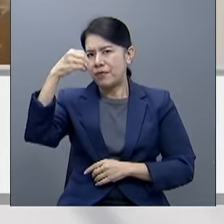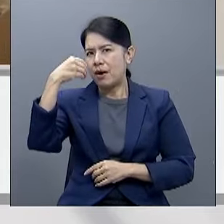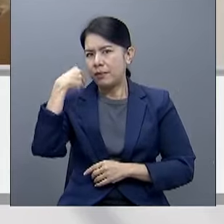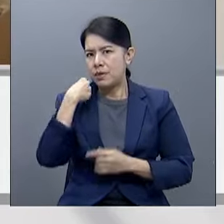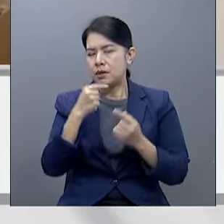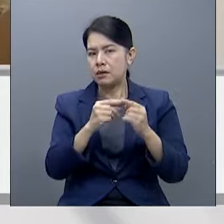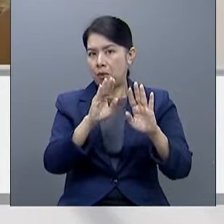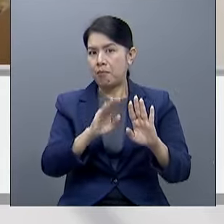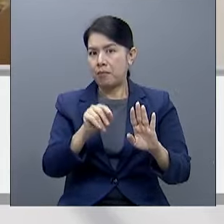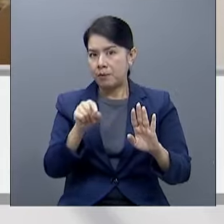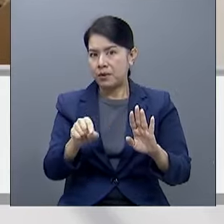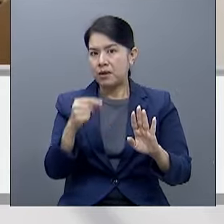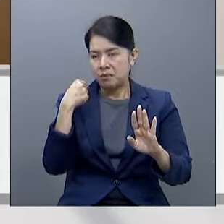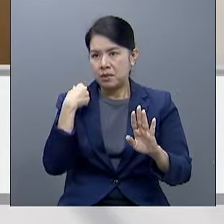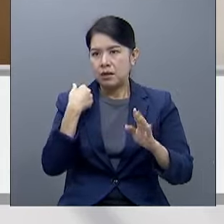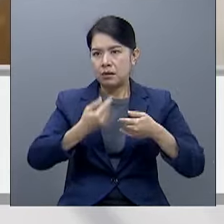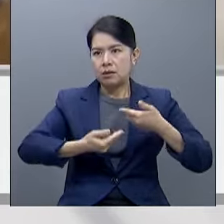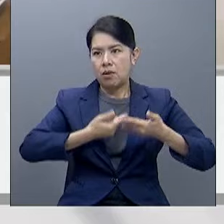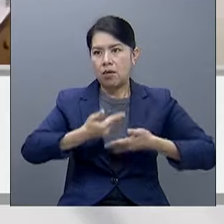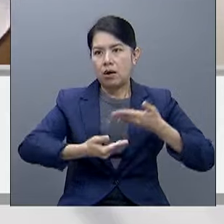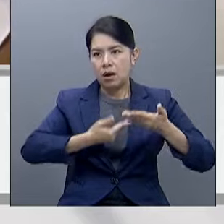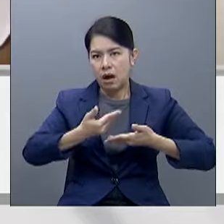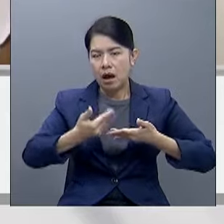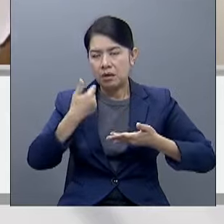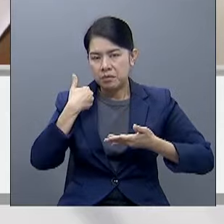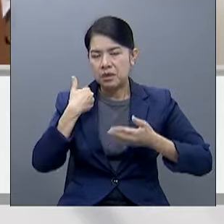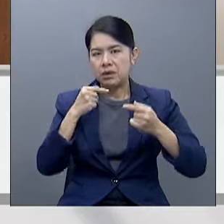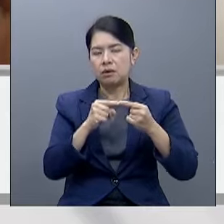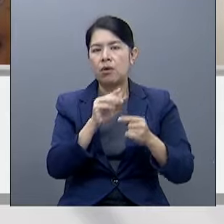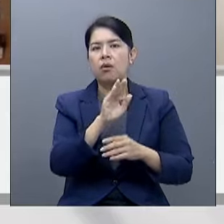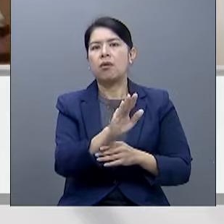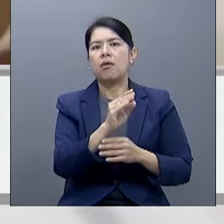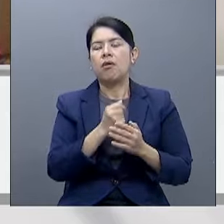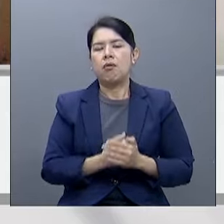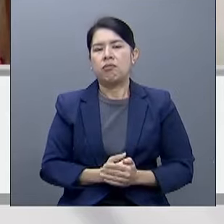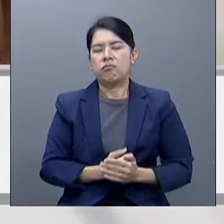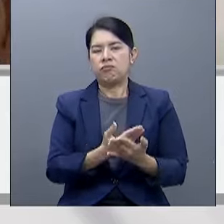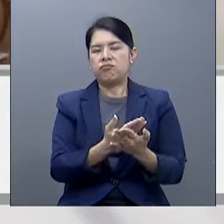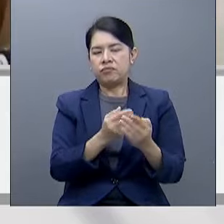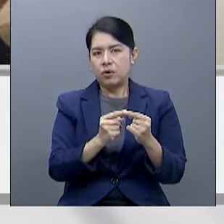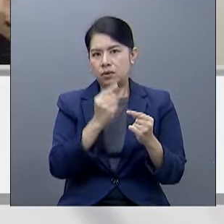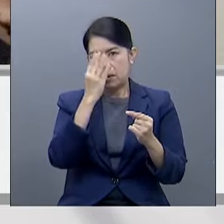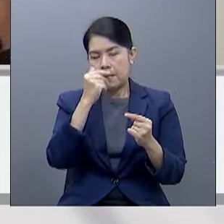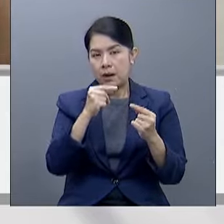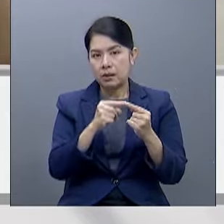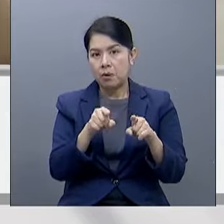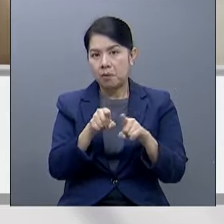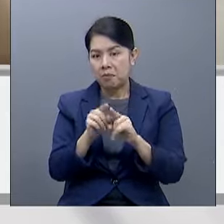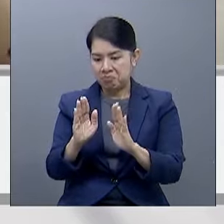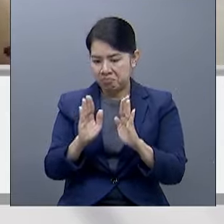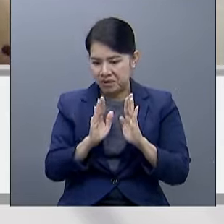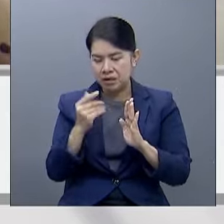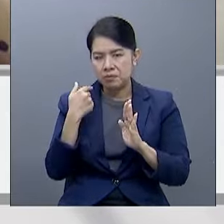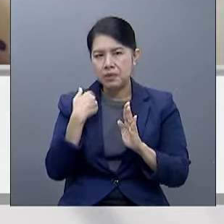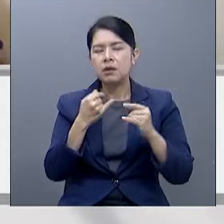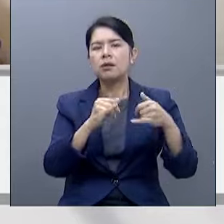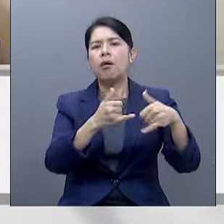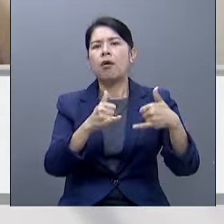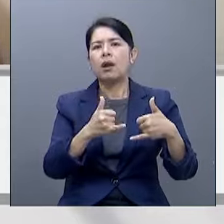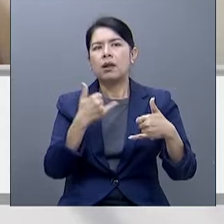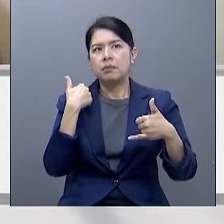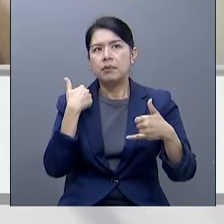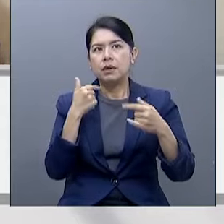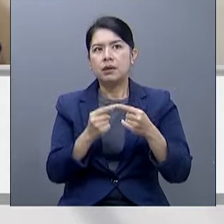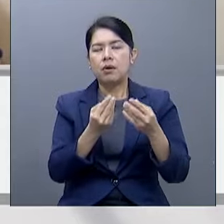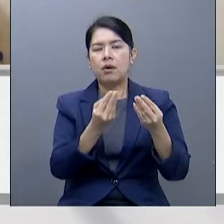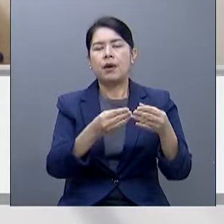ๆมีจำหน่ายอยู่ในสื่อสังคมออนไลน์ซื้อกันได้ง่ายค่ะโดยทำเลียนแบบคล้ายกับของเล่นสร้างแรงจูง